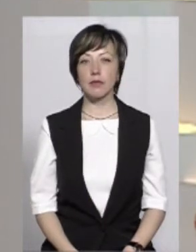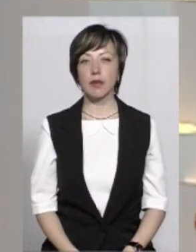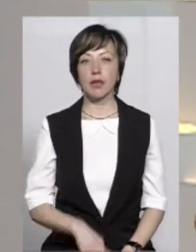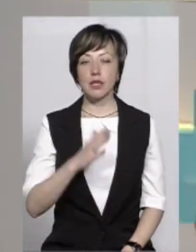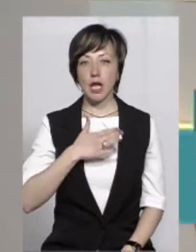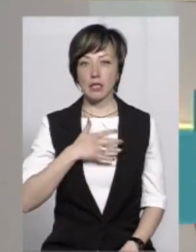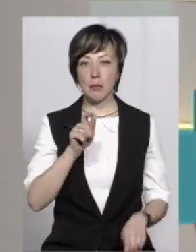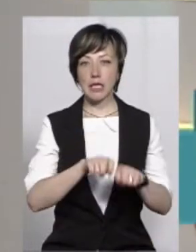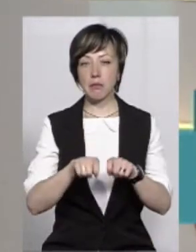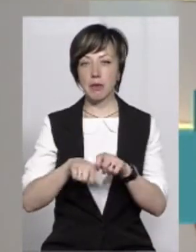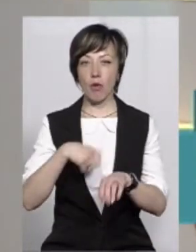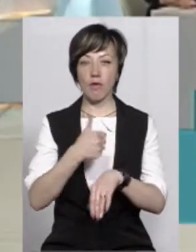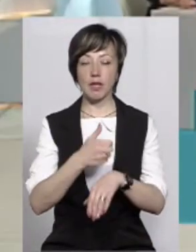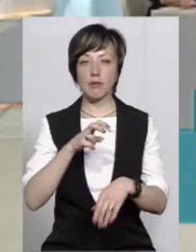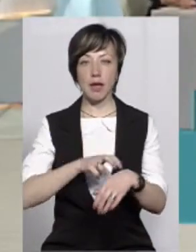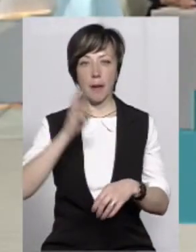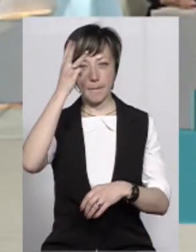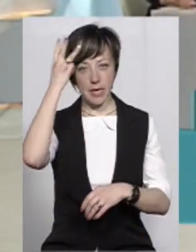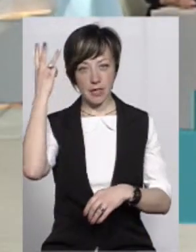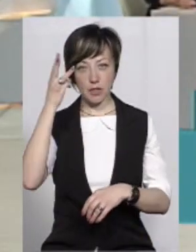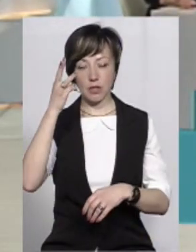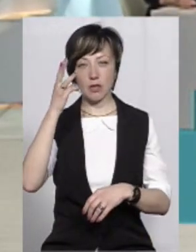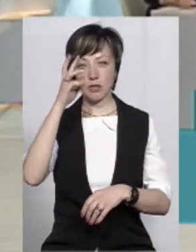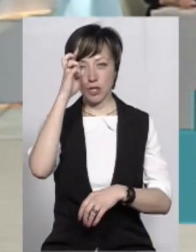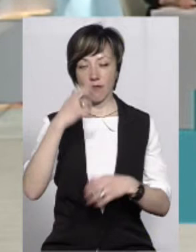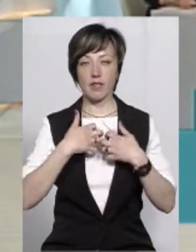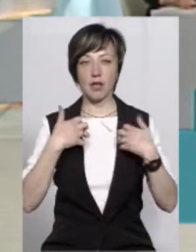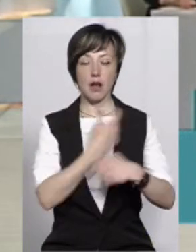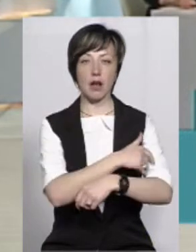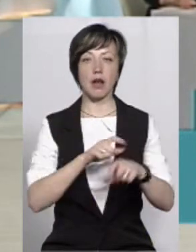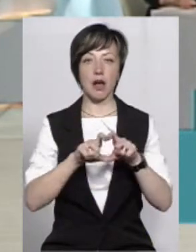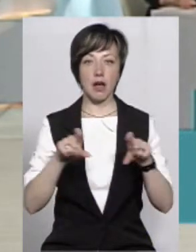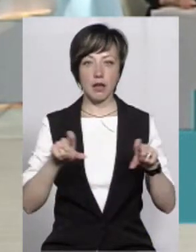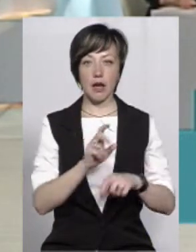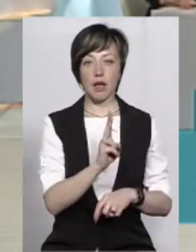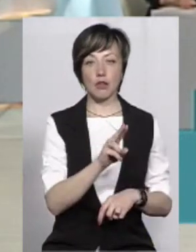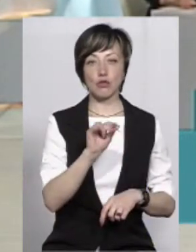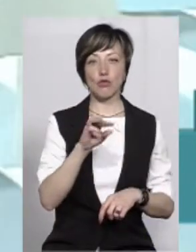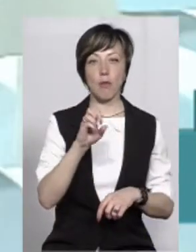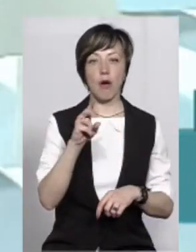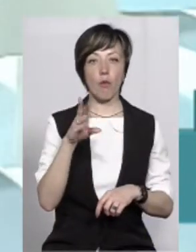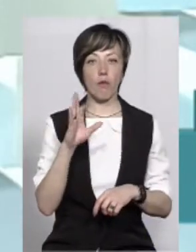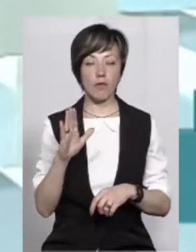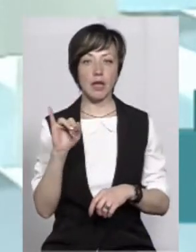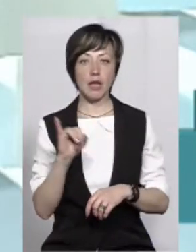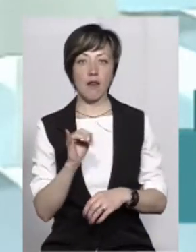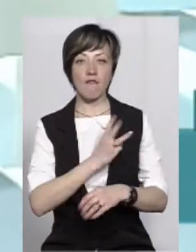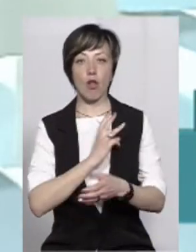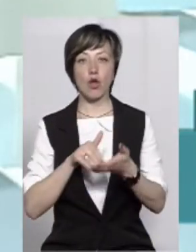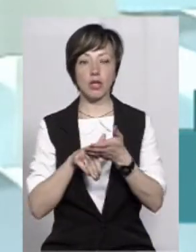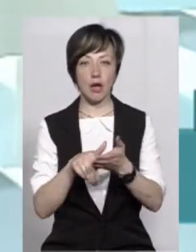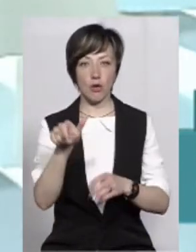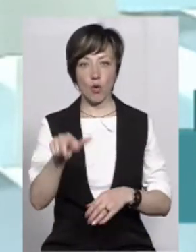З нашими експертами, головним лікарем Хмельницької державної ветеринарної лікарні Кирилом Чумаковим та